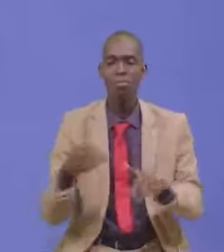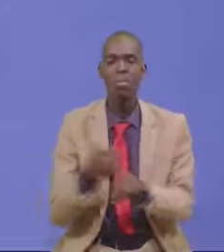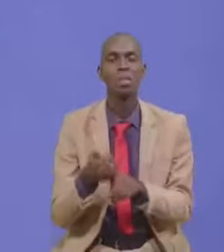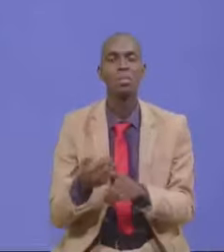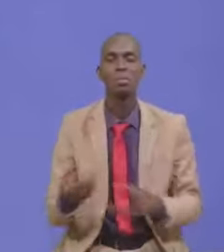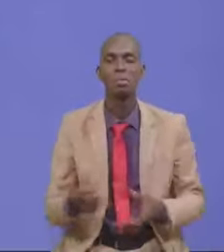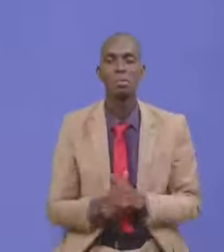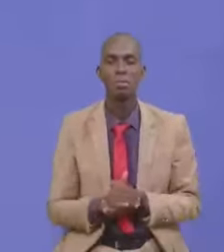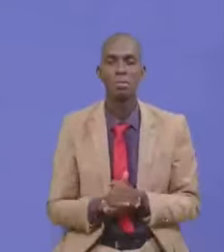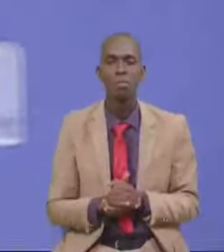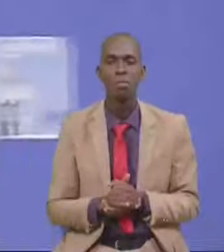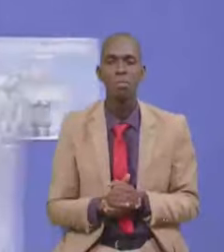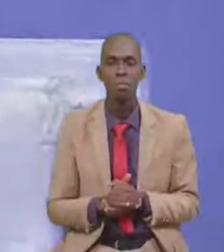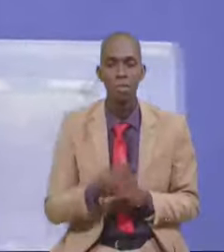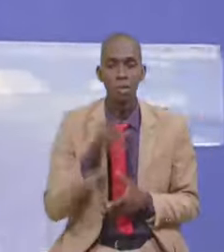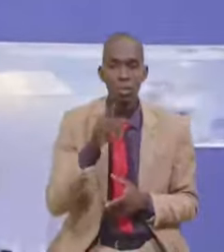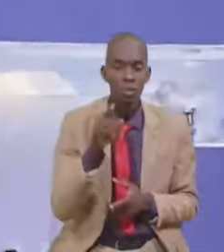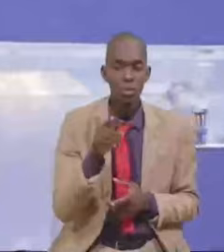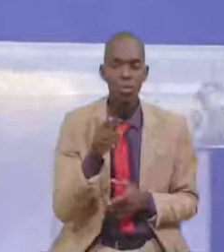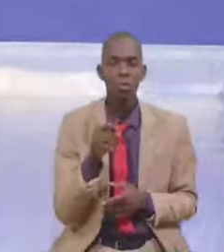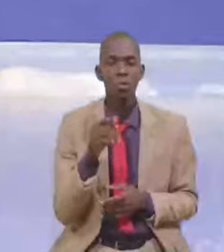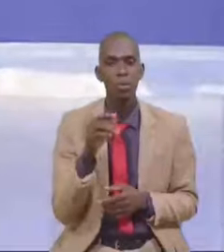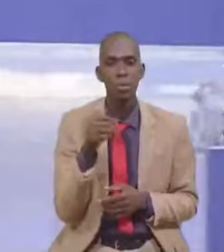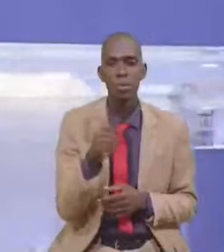Quand tu vends la vérité,